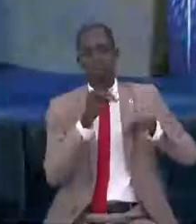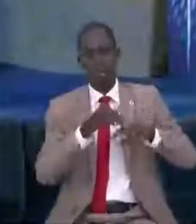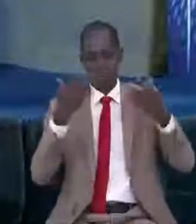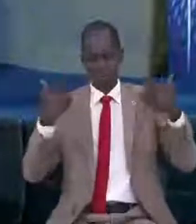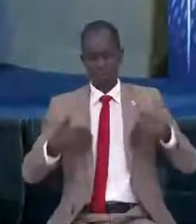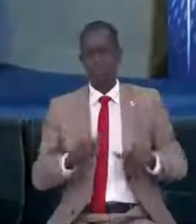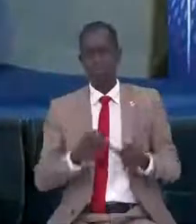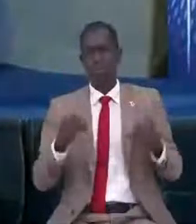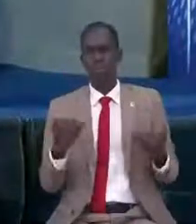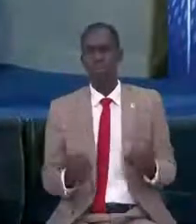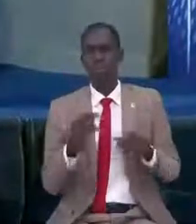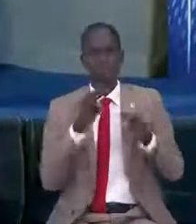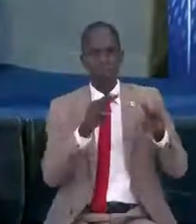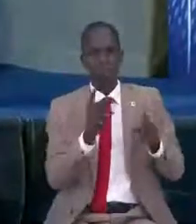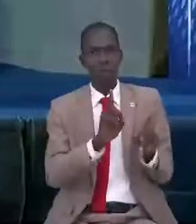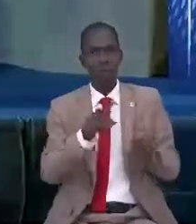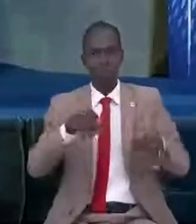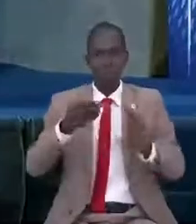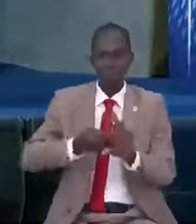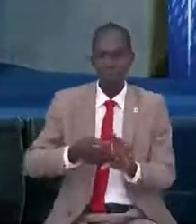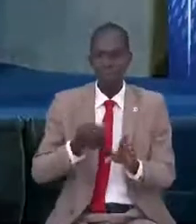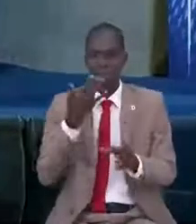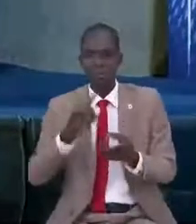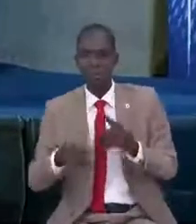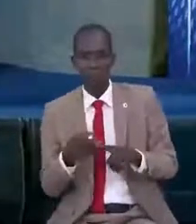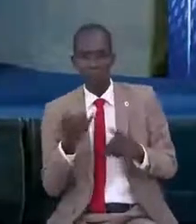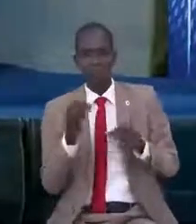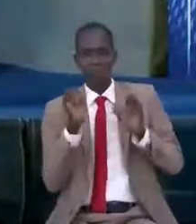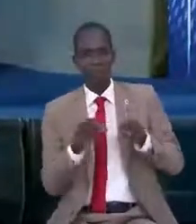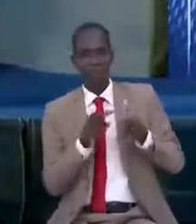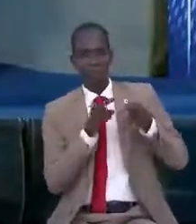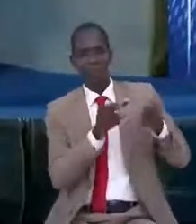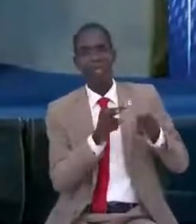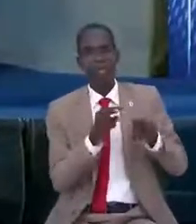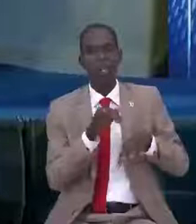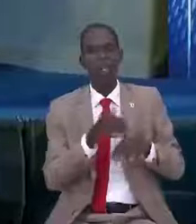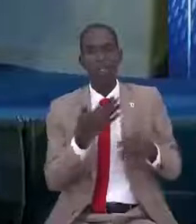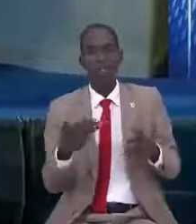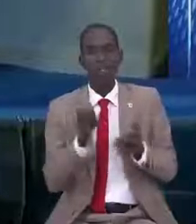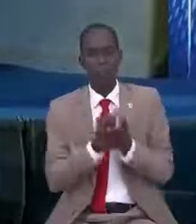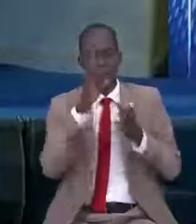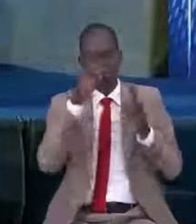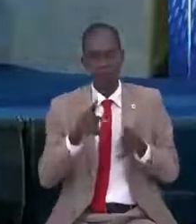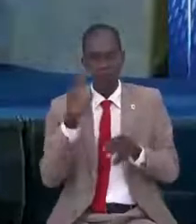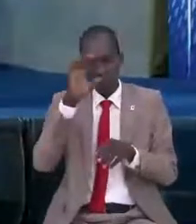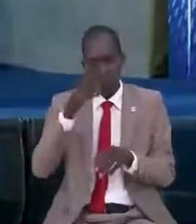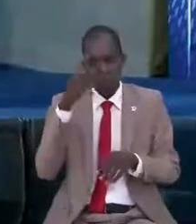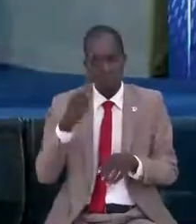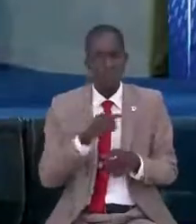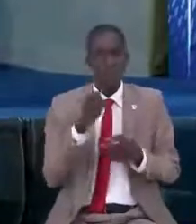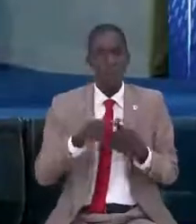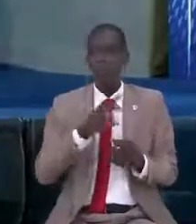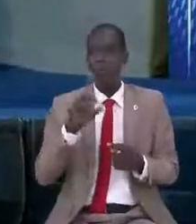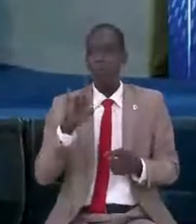aspect, par ses lieux de visite, par ses paroles, on peut le dire par ce qu'il cherche, ce qu'il voit lorsqu'il